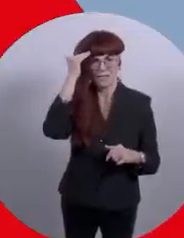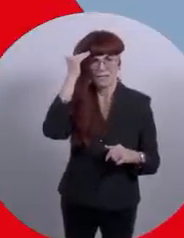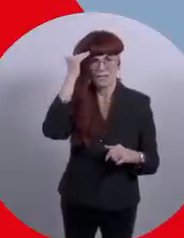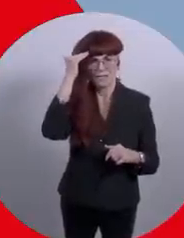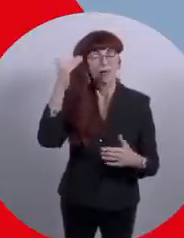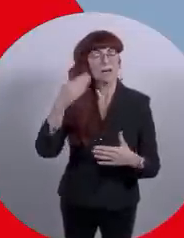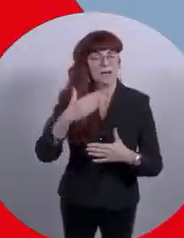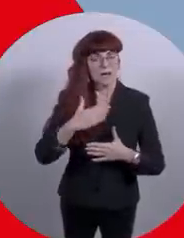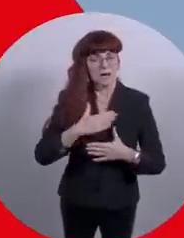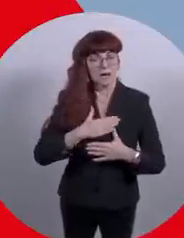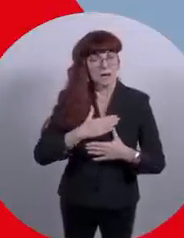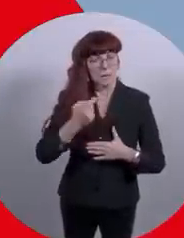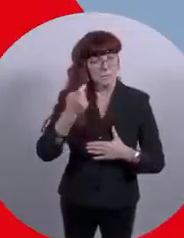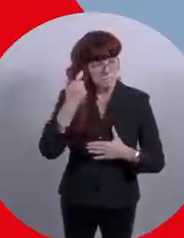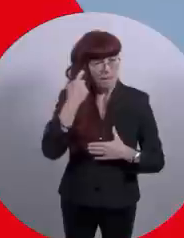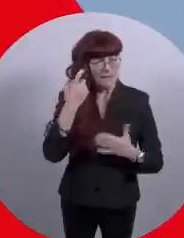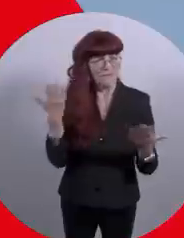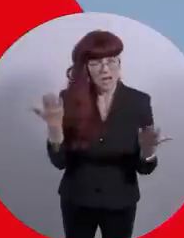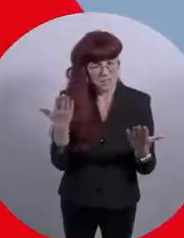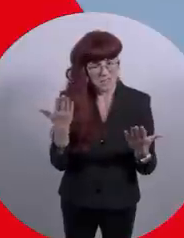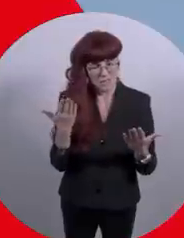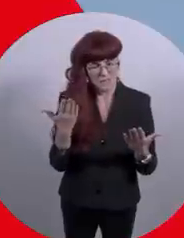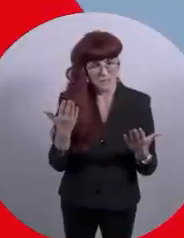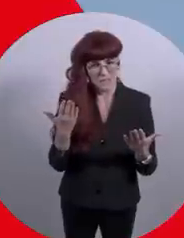was ich meine